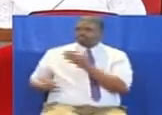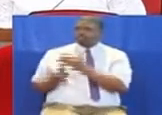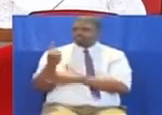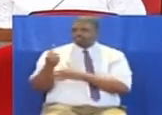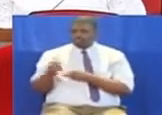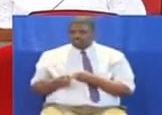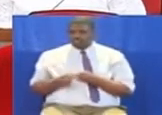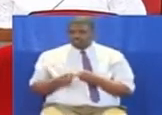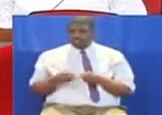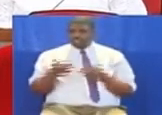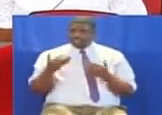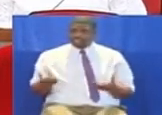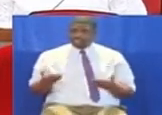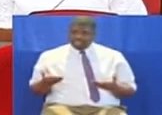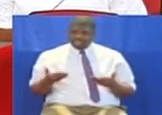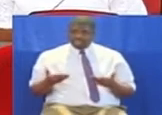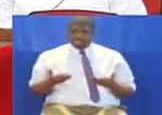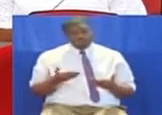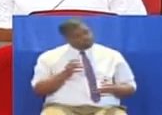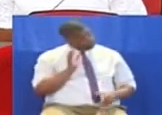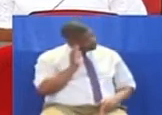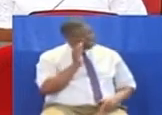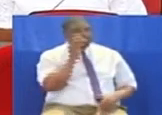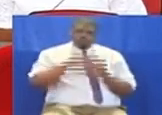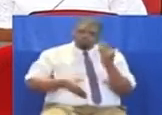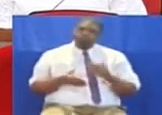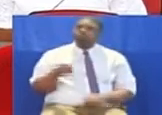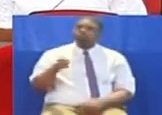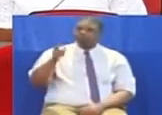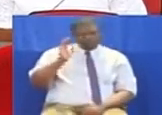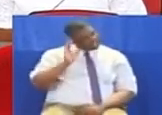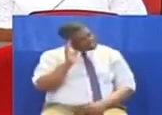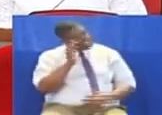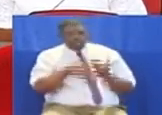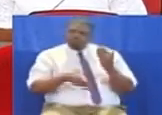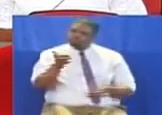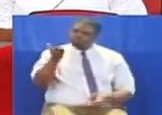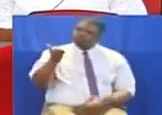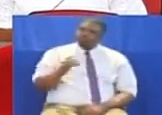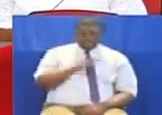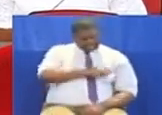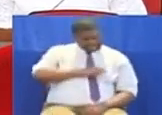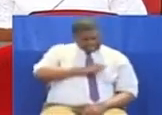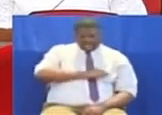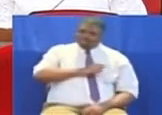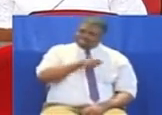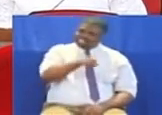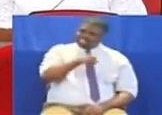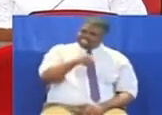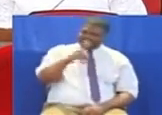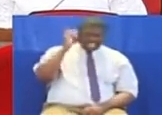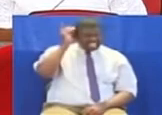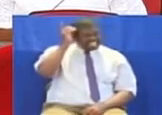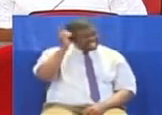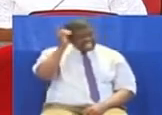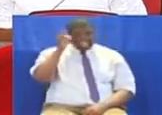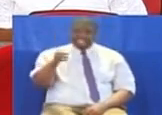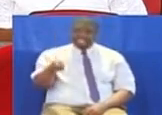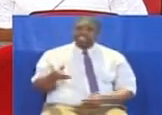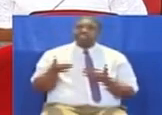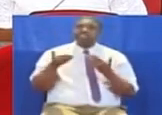imebounce. Tutawatakiri tu. Mtasikia mwisho wa siku. Haya yote dhana hii.